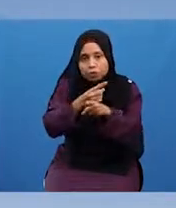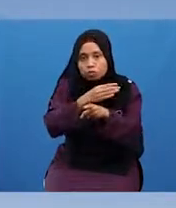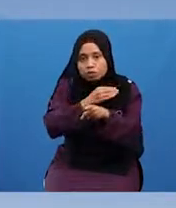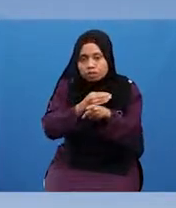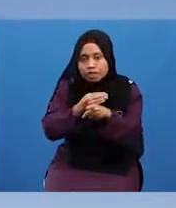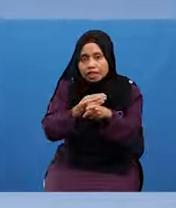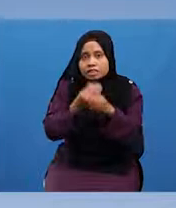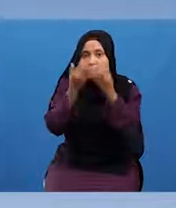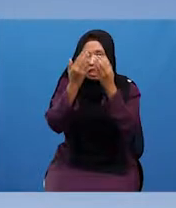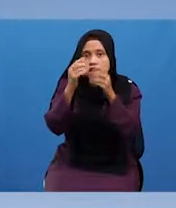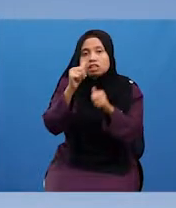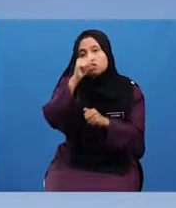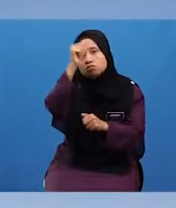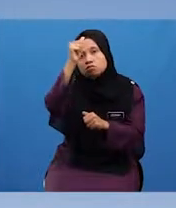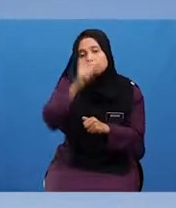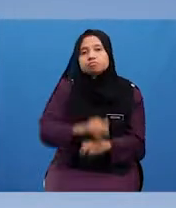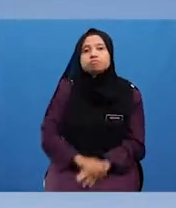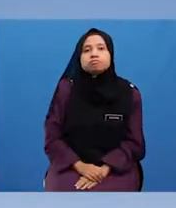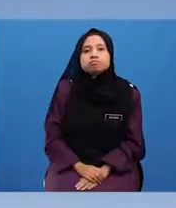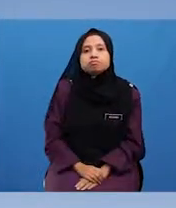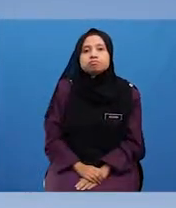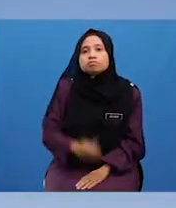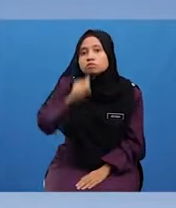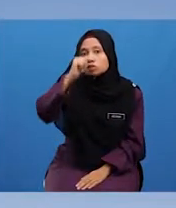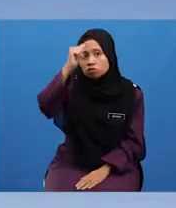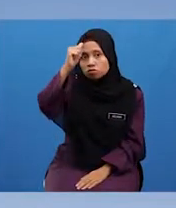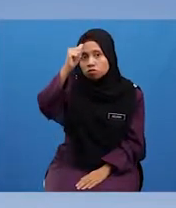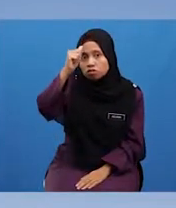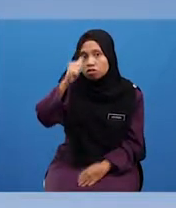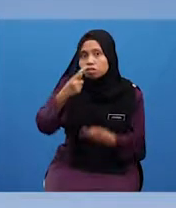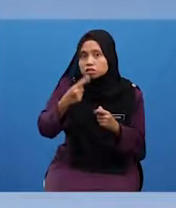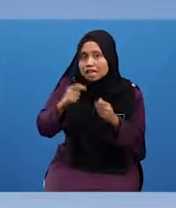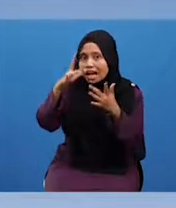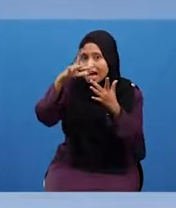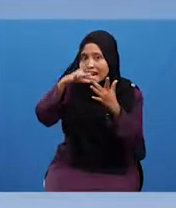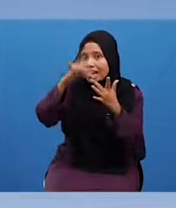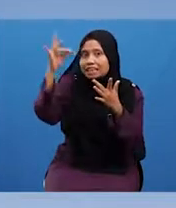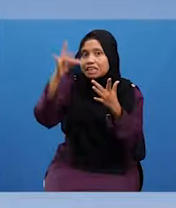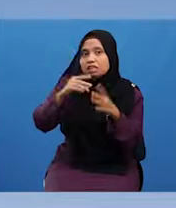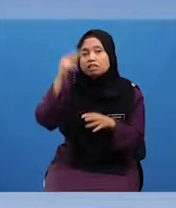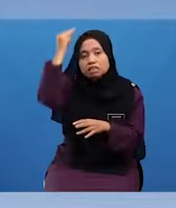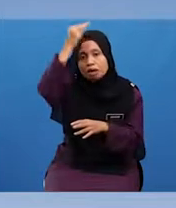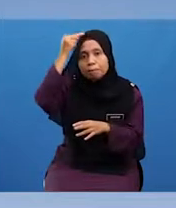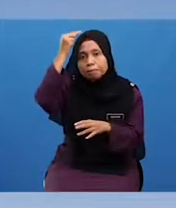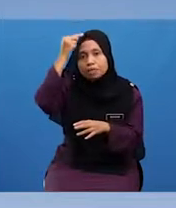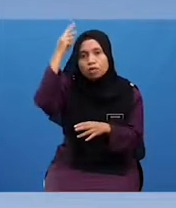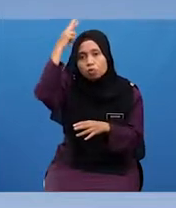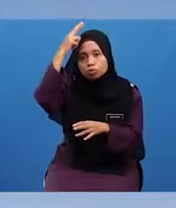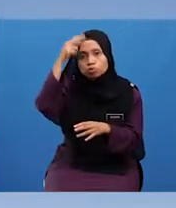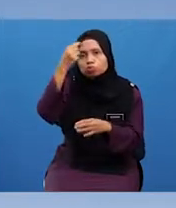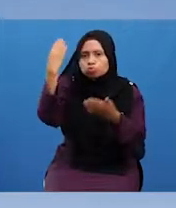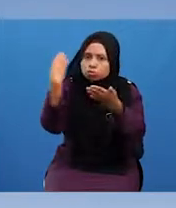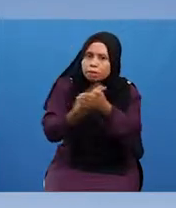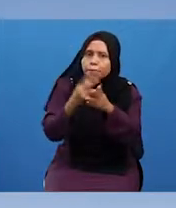diredai Allah SWT. Allah SWT telah melantik Nabi dan Rasul yang